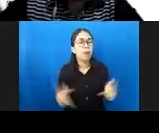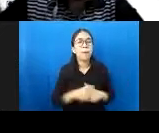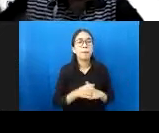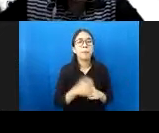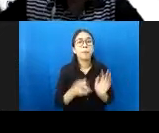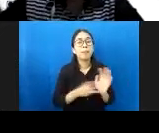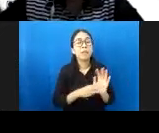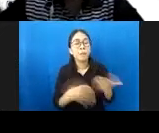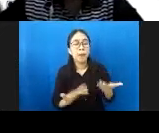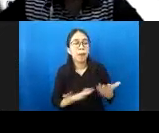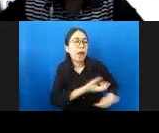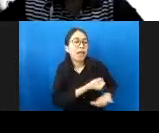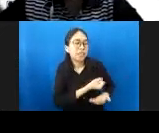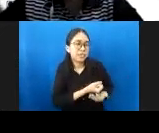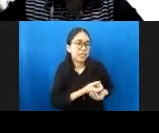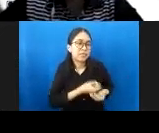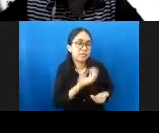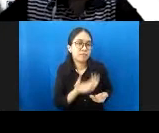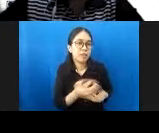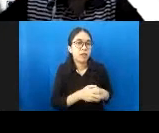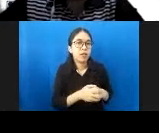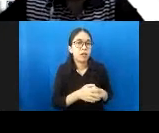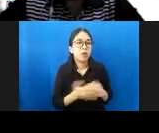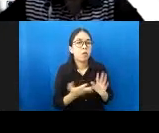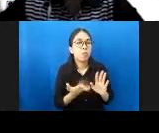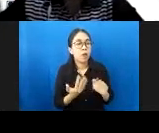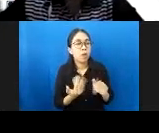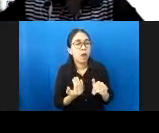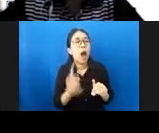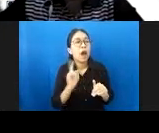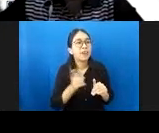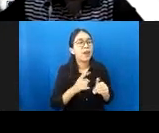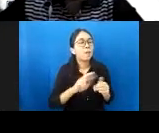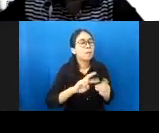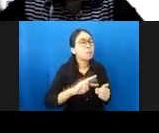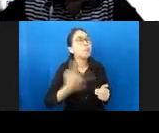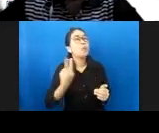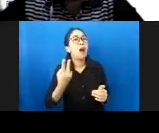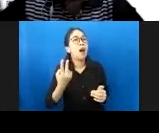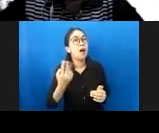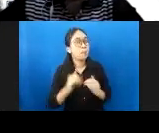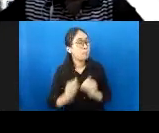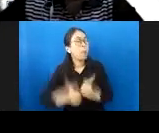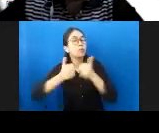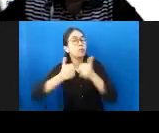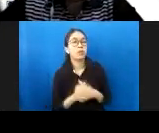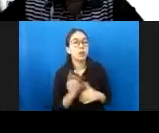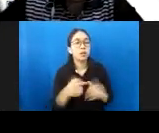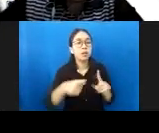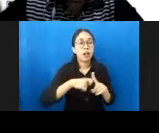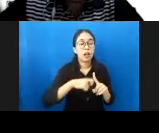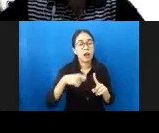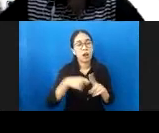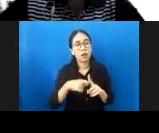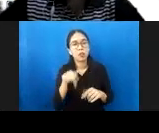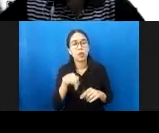ASI. Diedukasi, kontrol ulang 2 hari, dan ternyata terjadi perbaikan, ya. Nah, ternyata yang telah diberikan kalakarya itu memiliki potensi